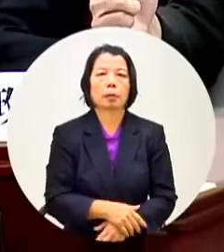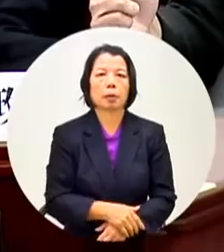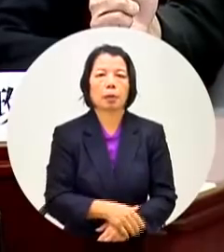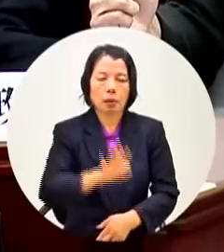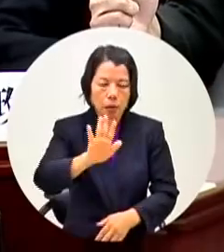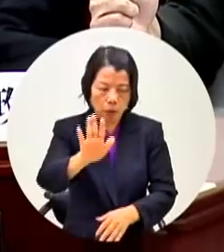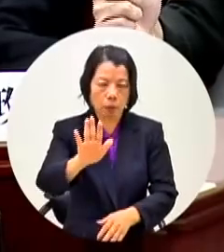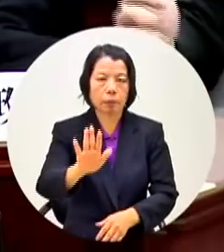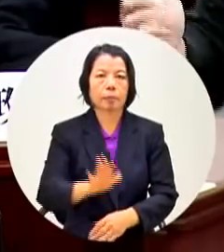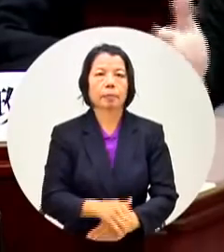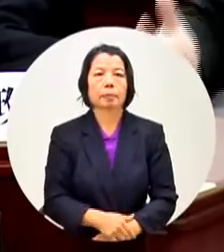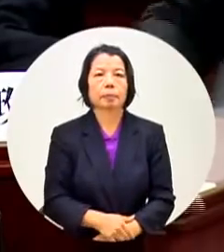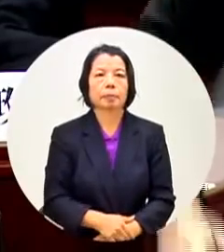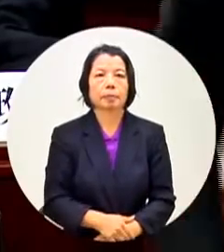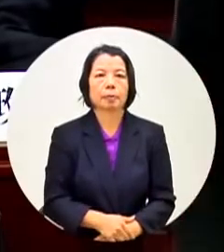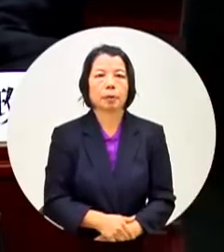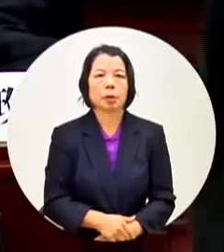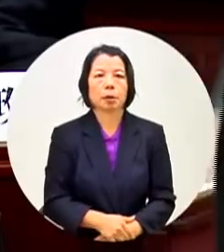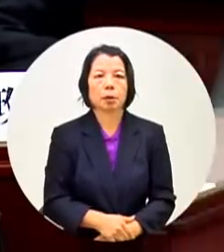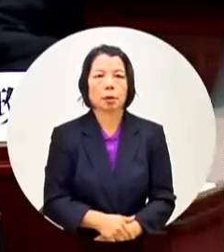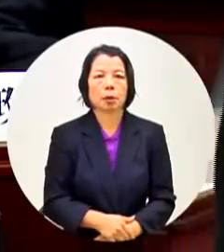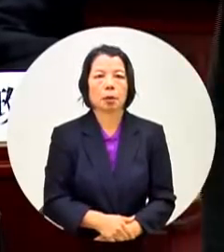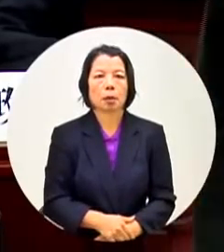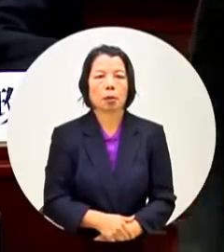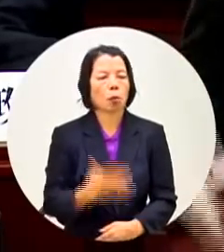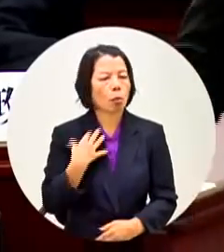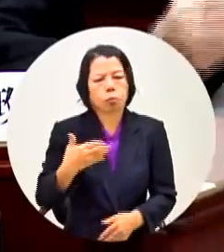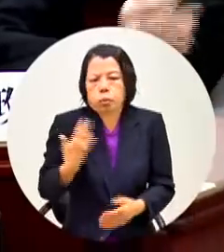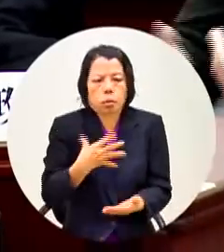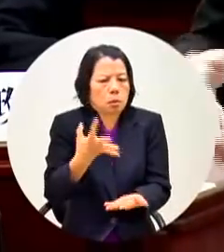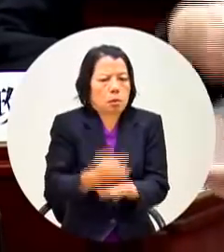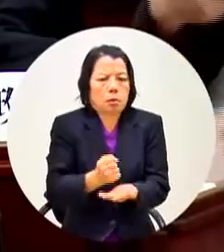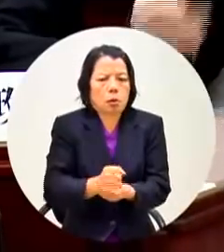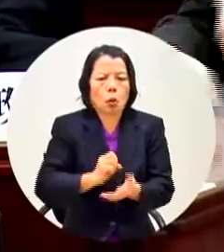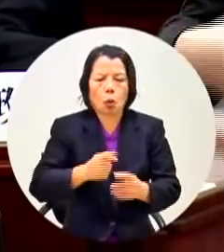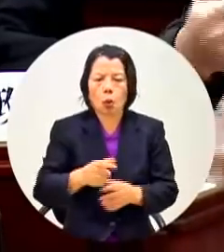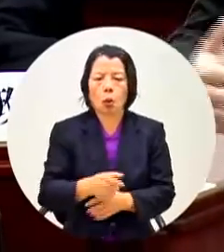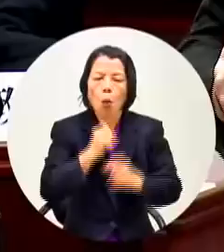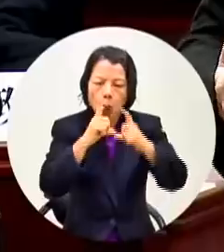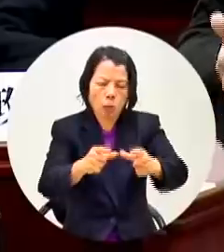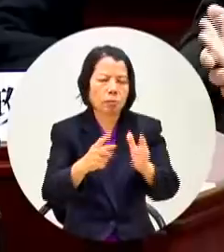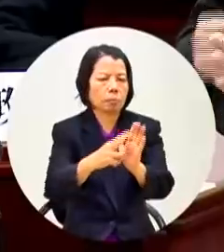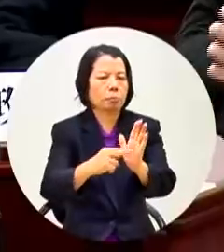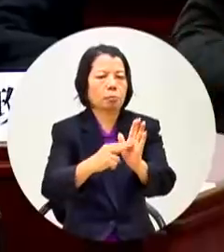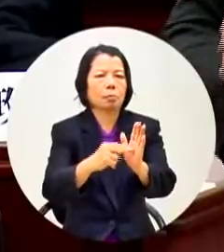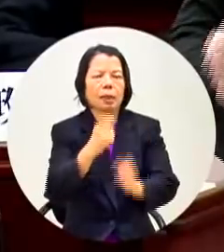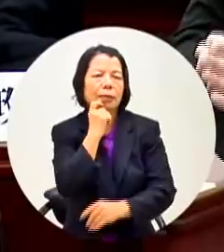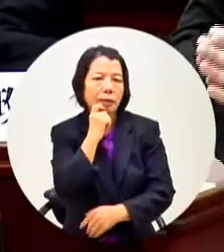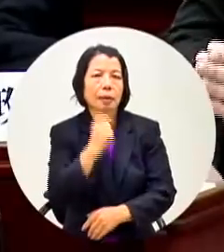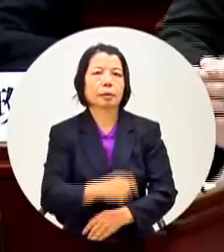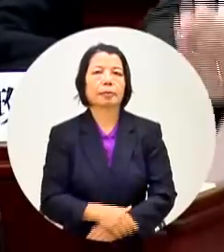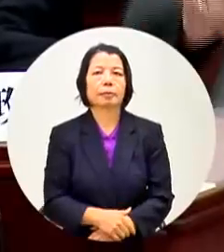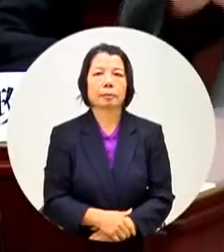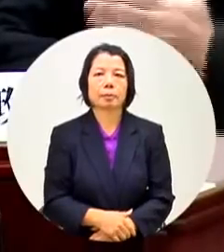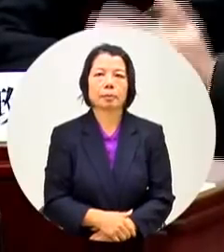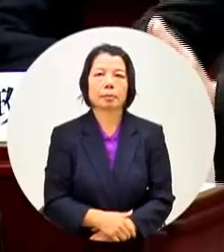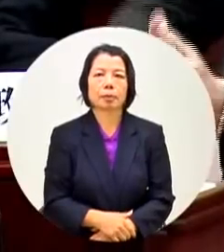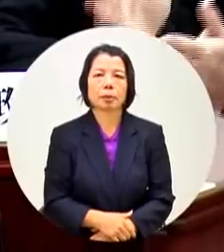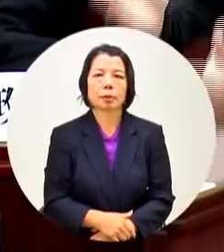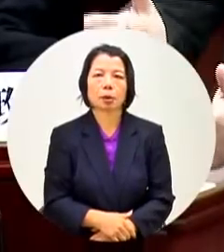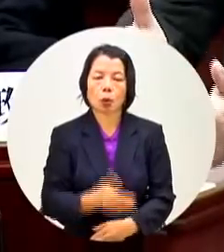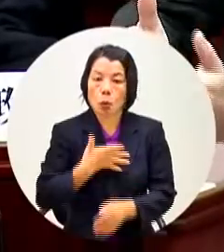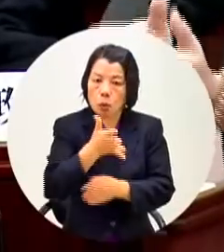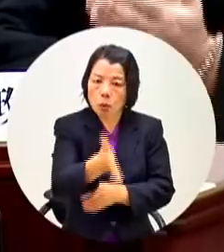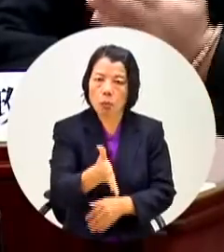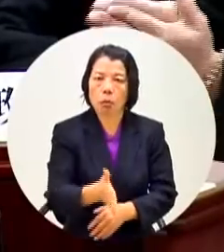办法了解几次，因为我们 怎么会没办法了解几次？ 哎，我们当然 有点我有下面某些问题，跟我们要清，我们要了解说局处